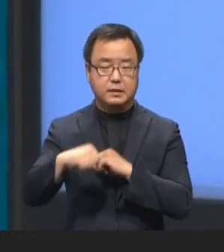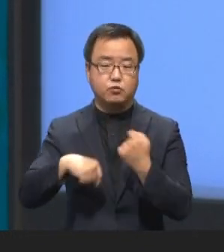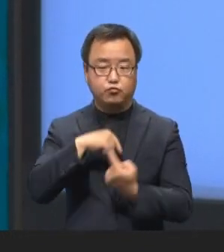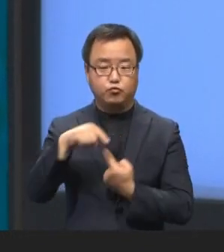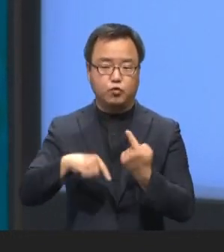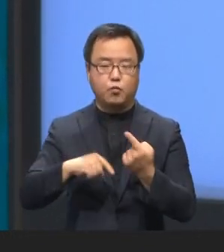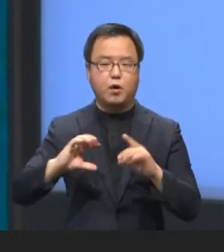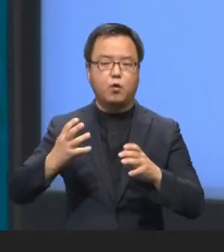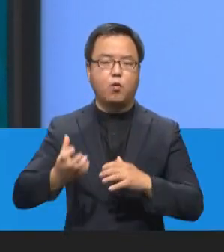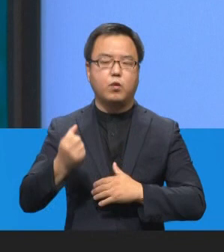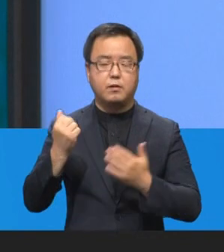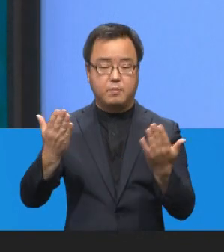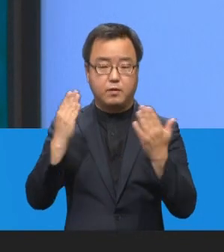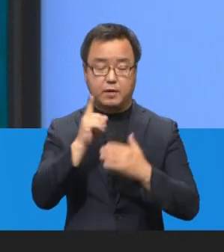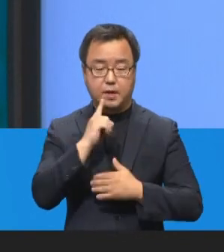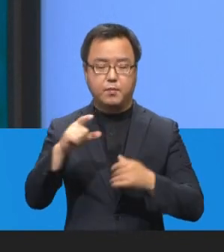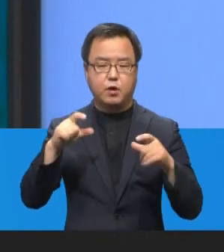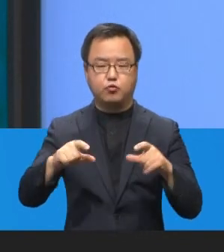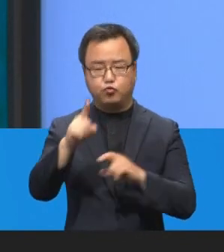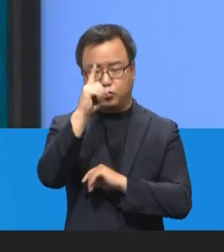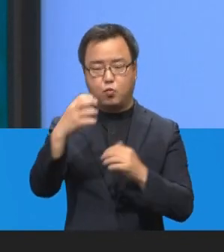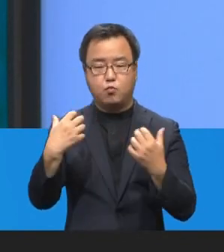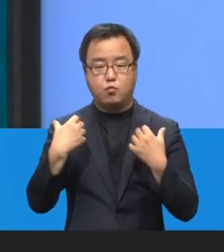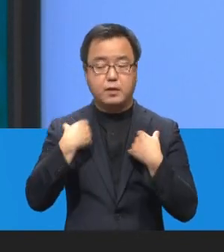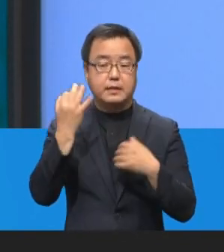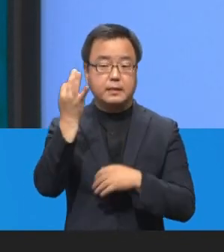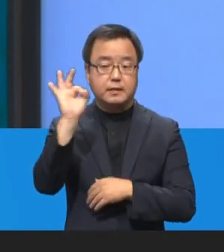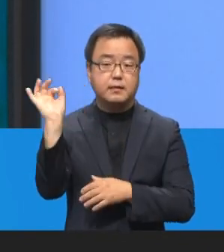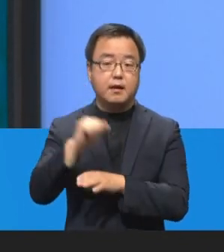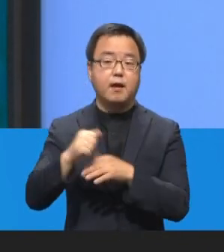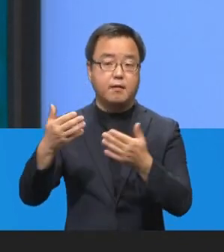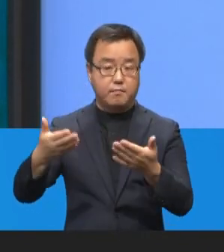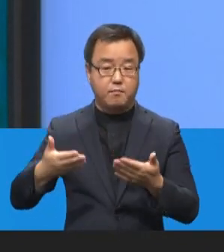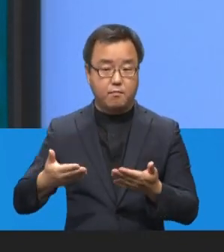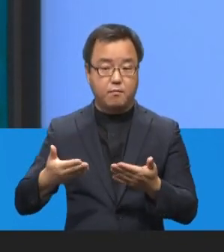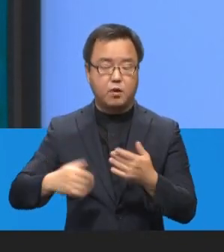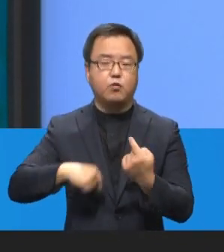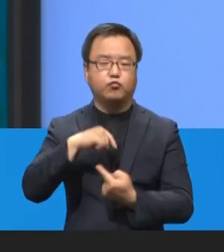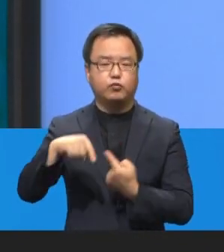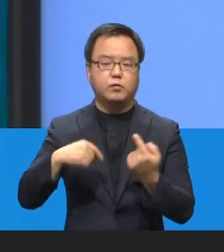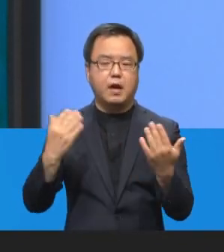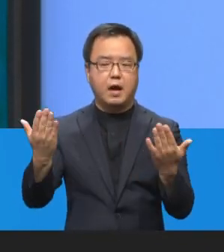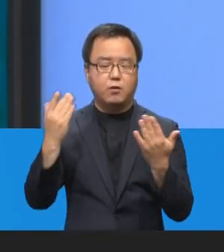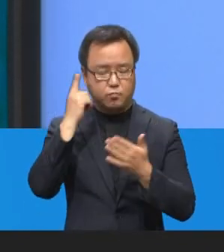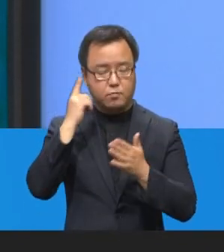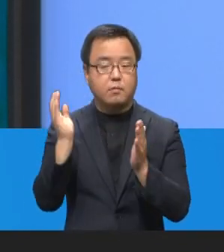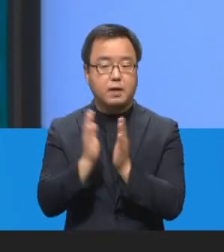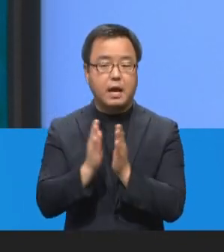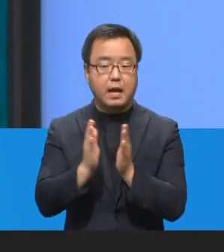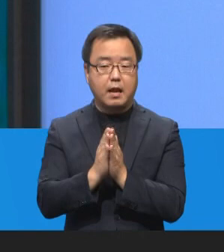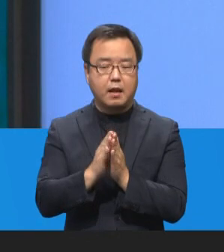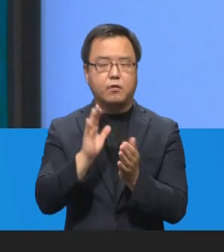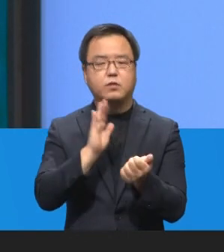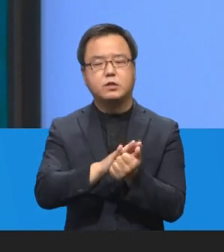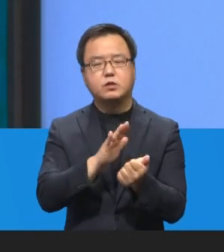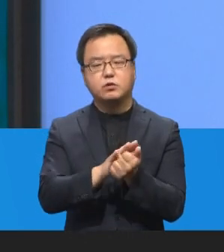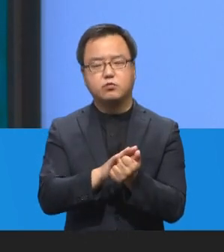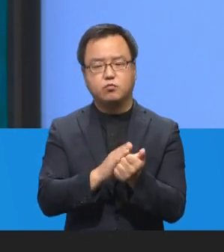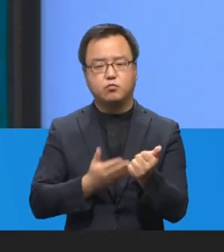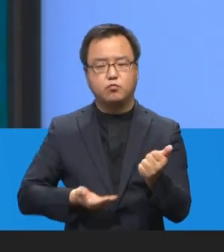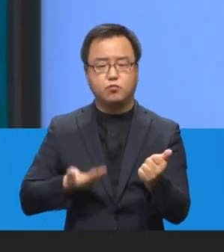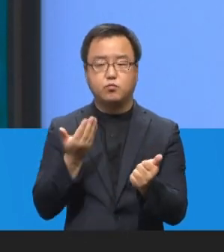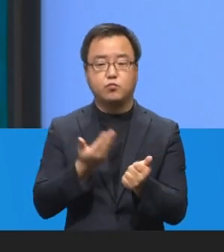되겠는데요. 이 주정부의 인가를 받되 운영은 학교 자율로 하는 곳들이 있습니다. 이런 곳들을 더 지원해서 교육